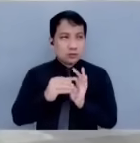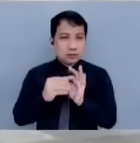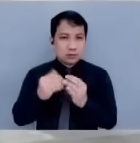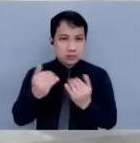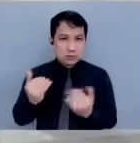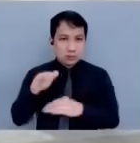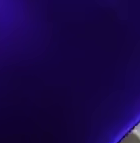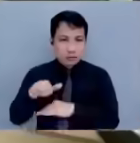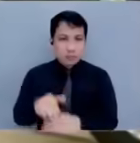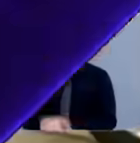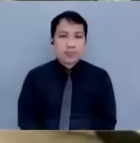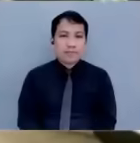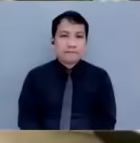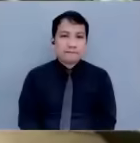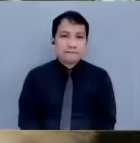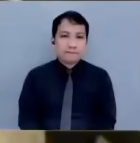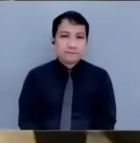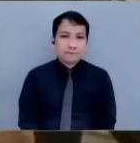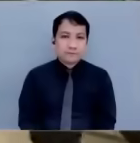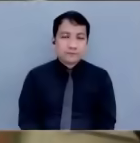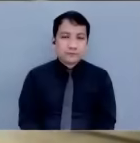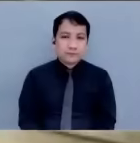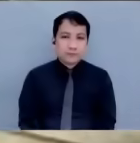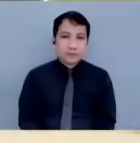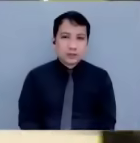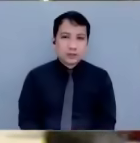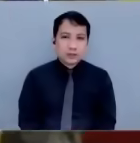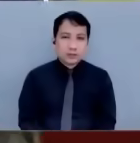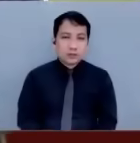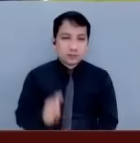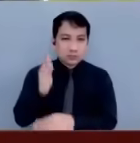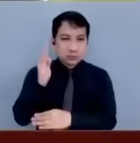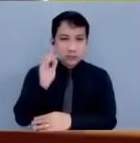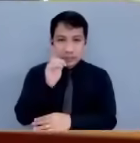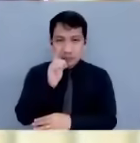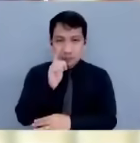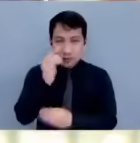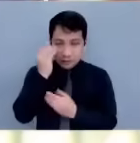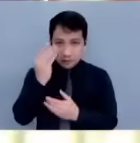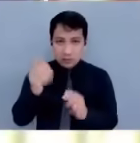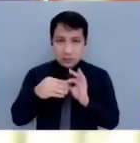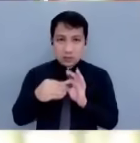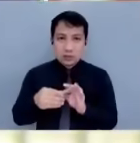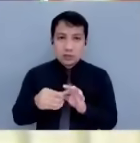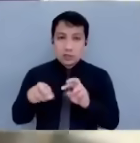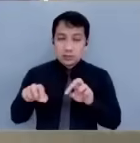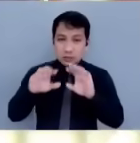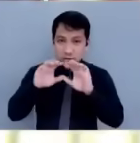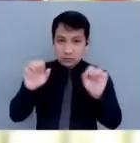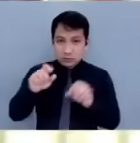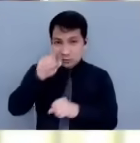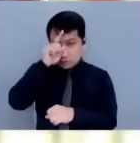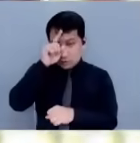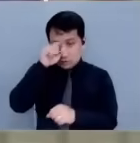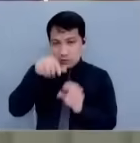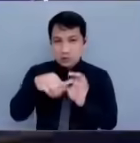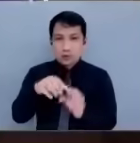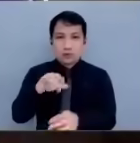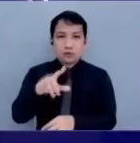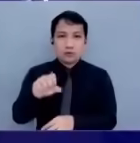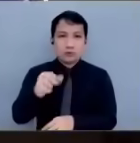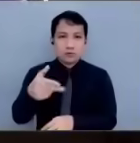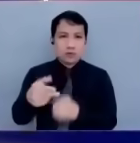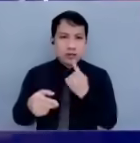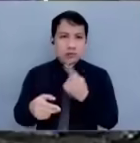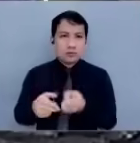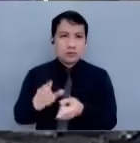hapon. Habang nananghalian si Pangulong Bongbong Marcos, mismong si German Chancellor Olaf Scholz na raw